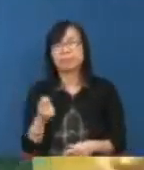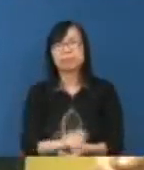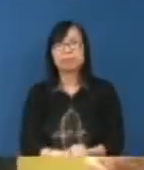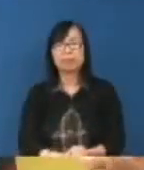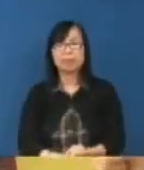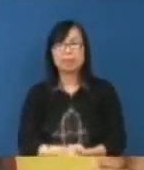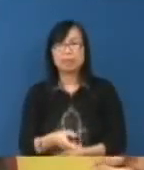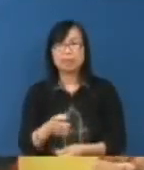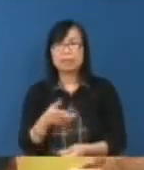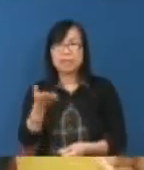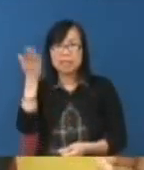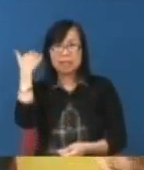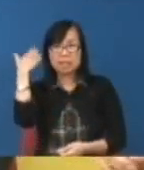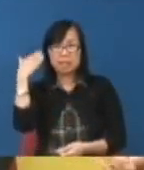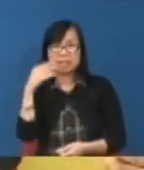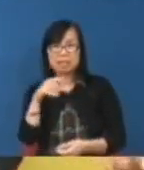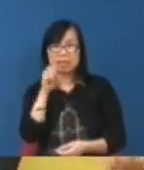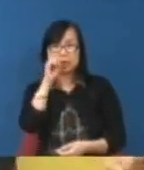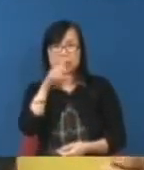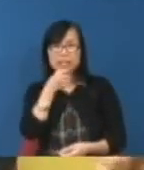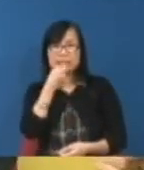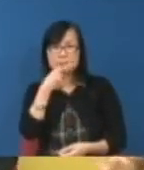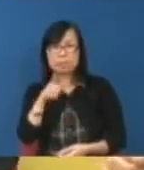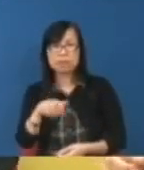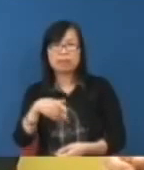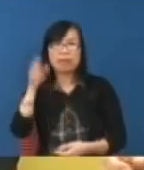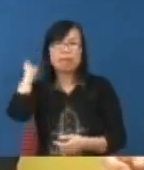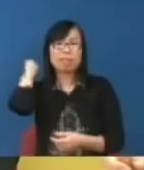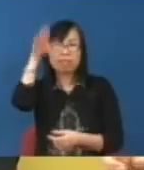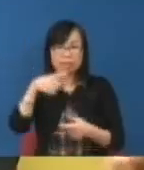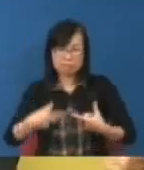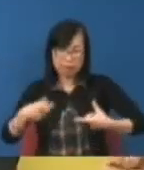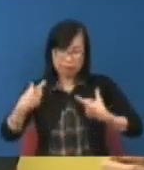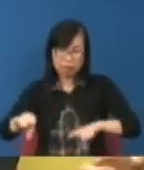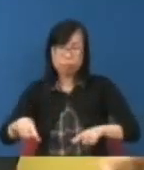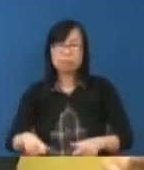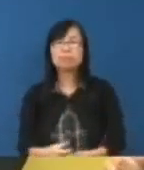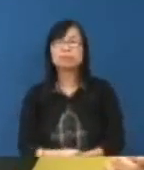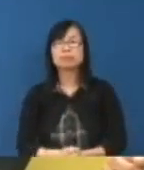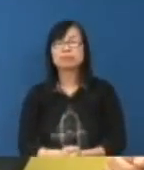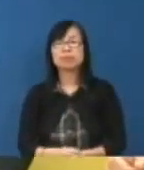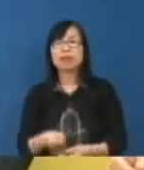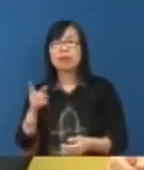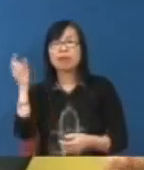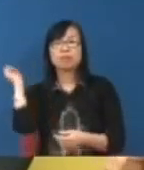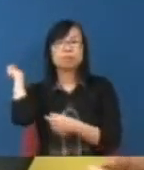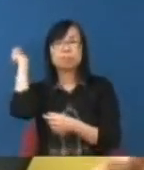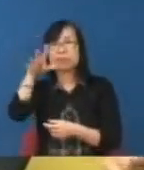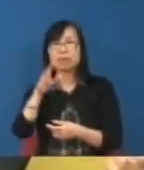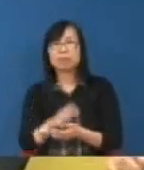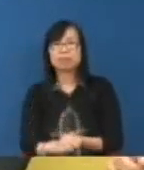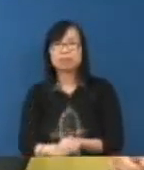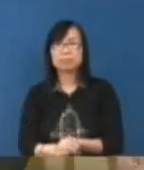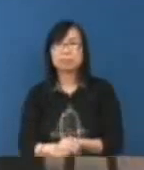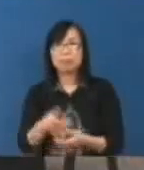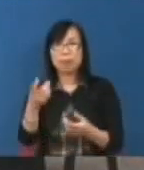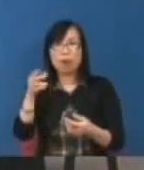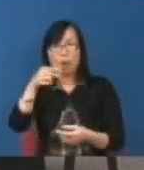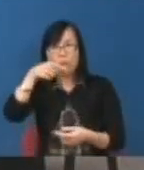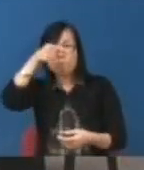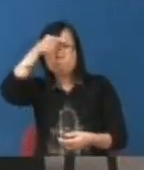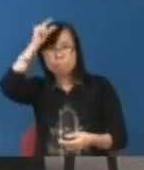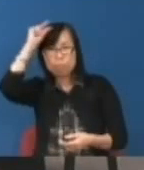句説話嘅人背後，喂，其實你嘅細路咁易教壞，係咪你都有責任咧？係咪你都